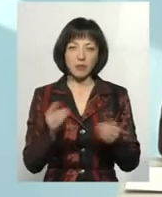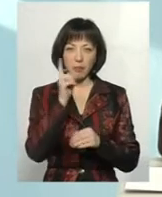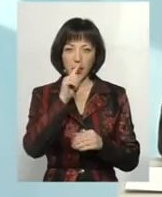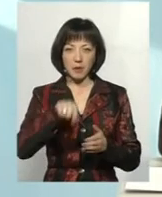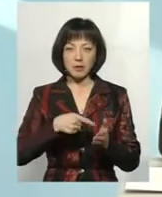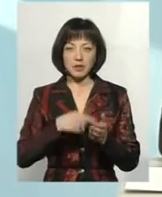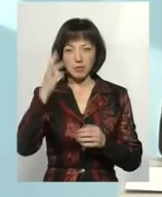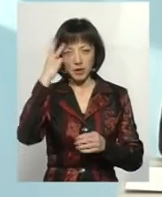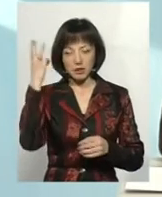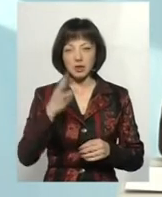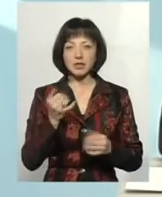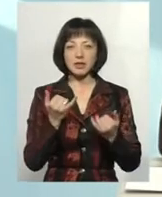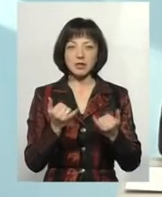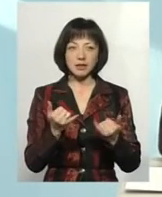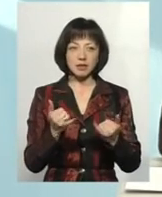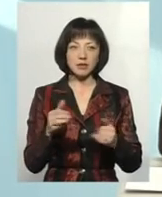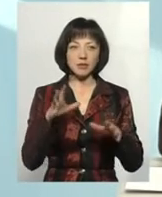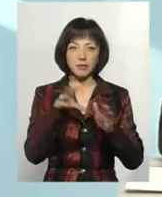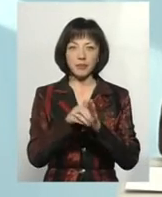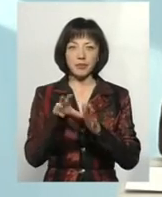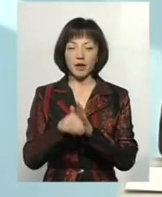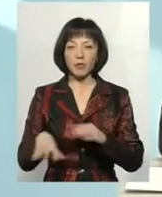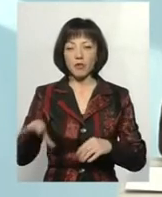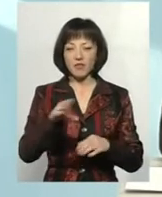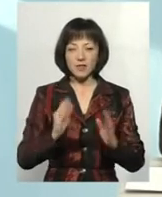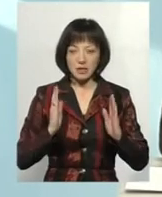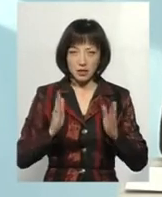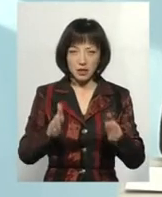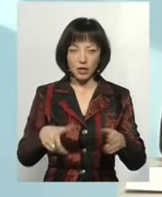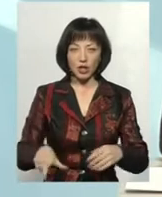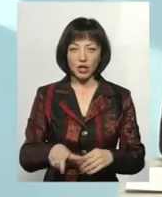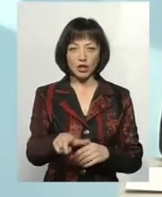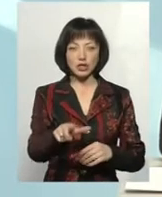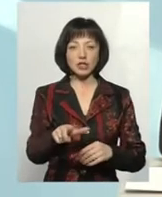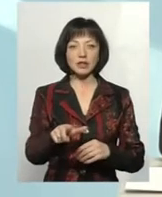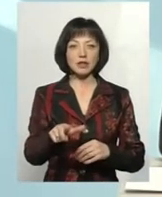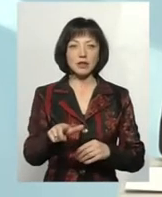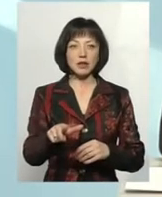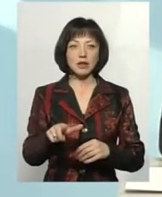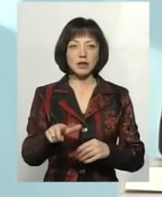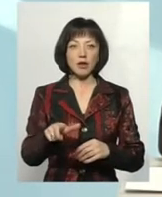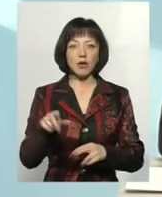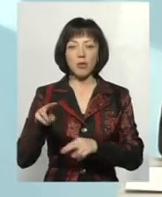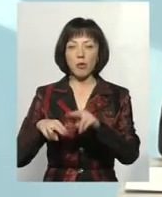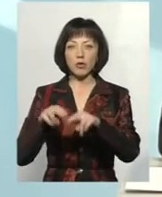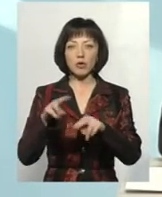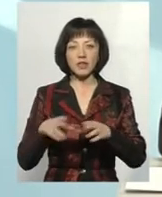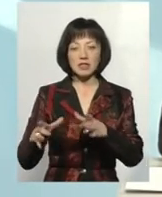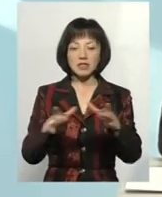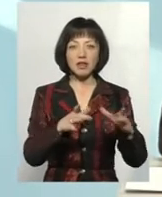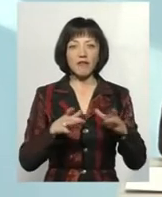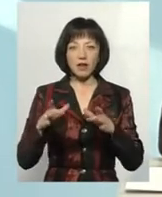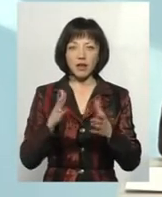– Кудринка і Плоска, вони зарегульовані ставками. Тобто по всій довжині річки спочатку побудовані ставки.